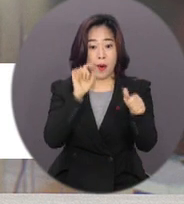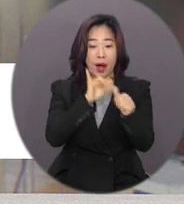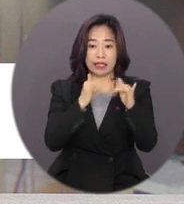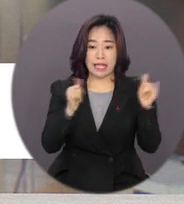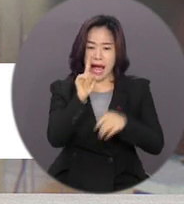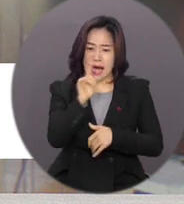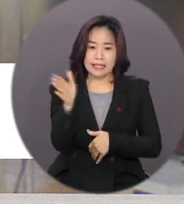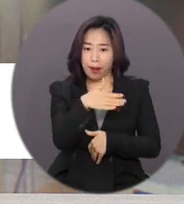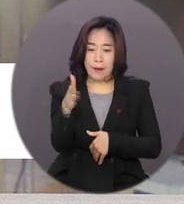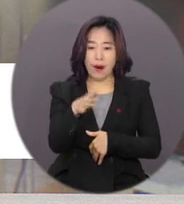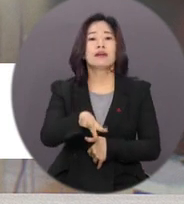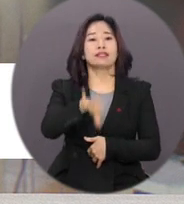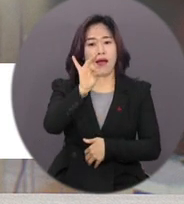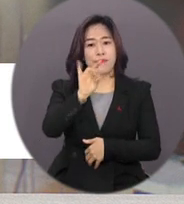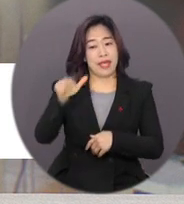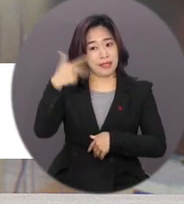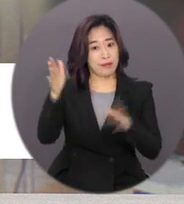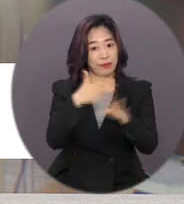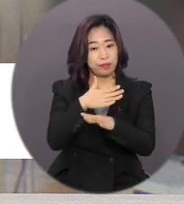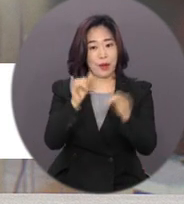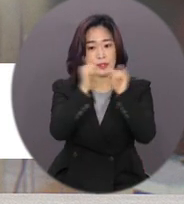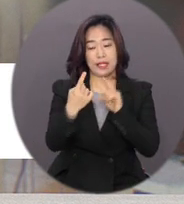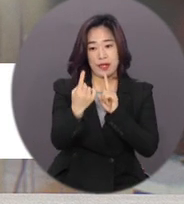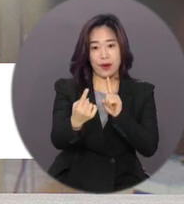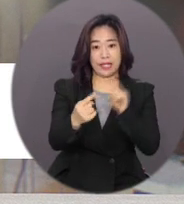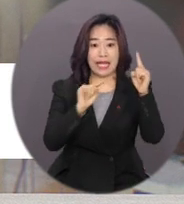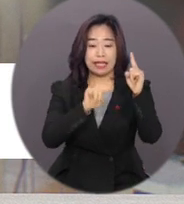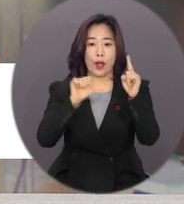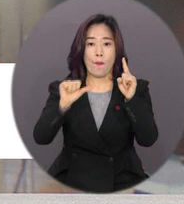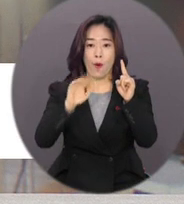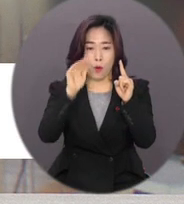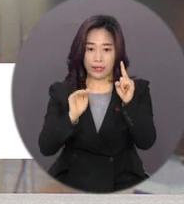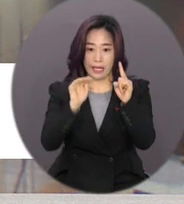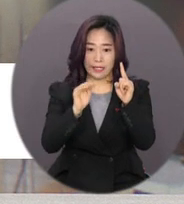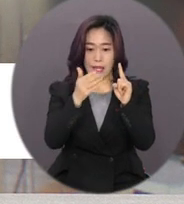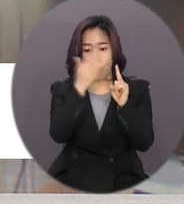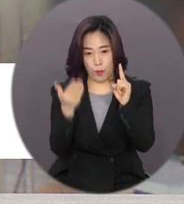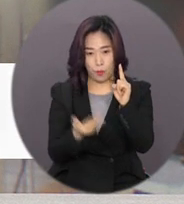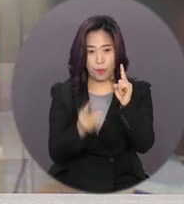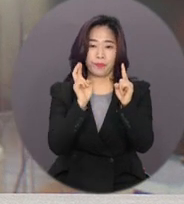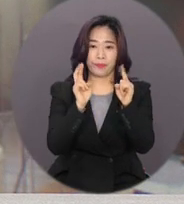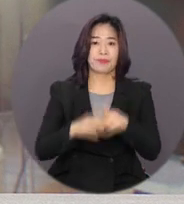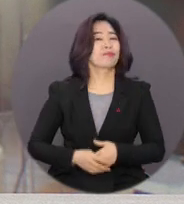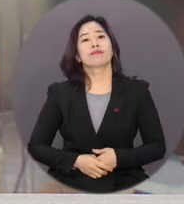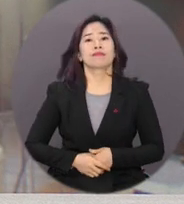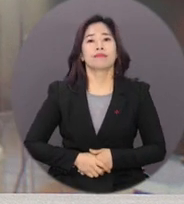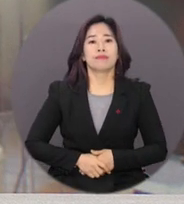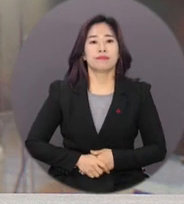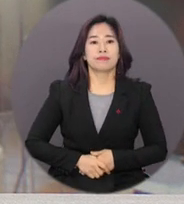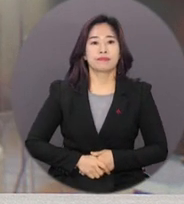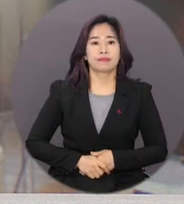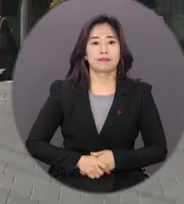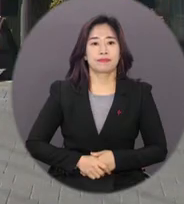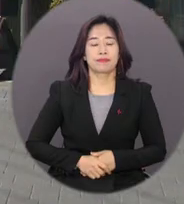한 명도 나오지 않았고 다음 주부터는 사회적 거리 두기도 1.5단계로 완화됩니다. 보도에 이재원 기자입니다.